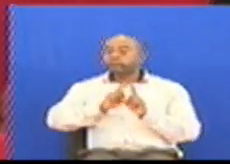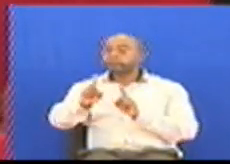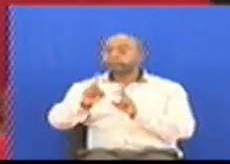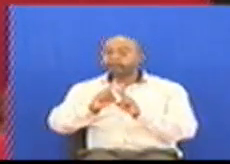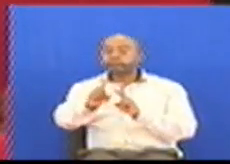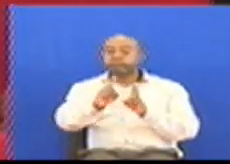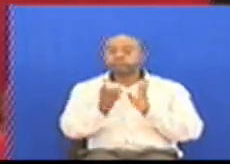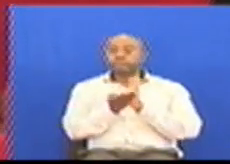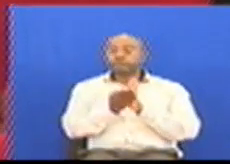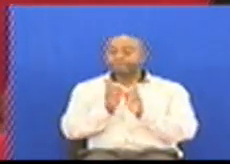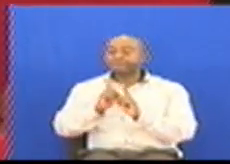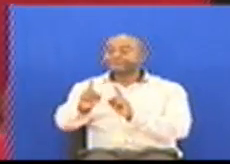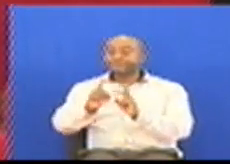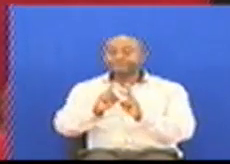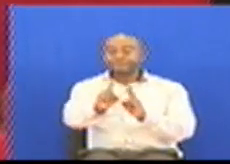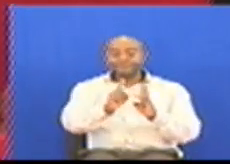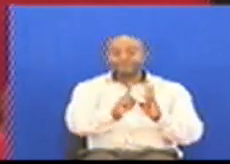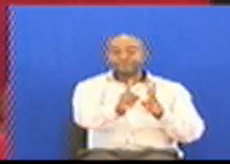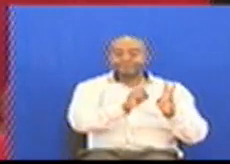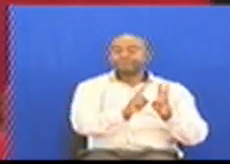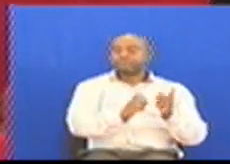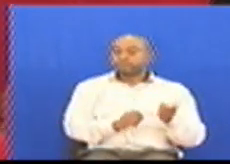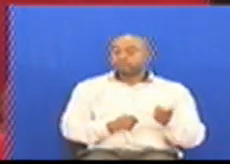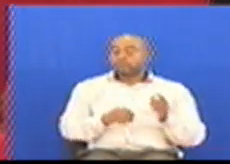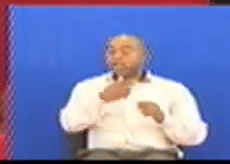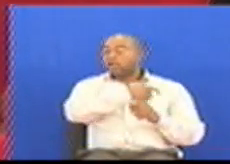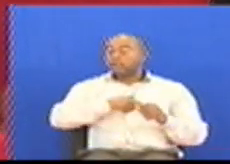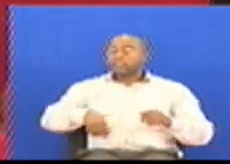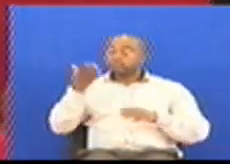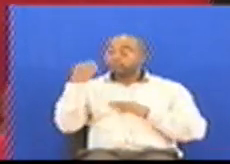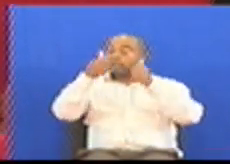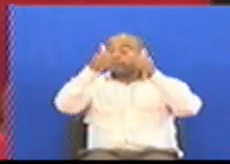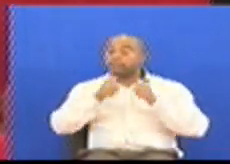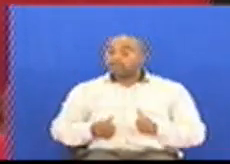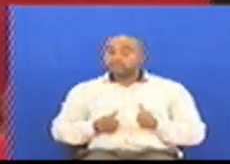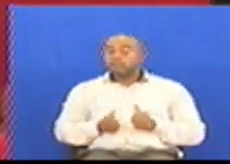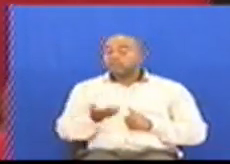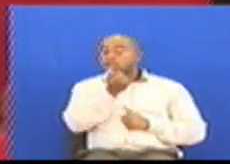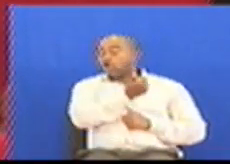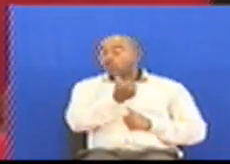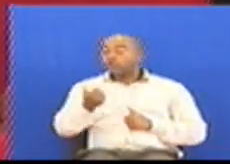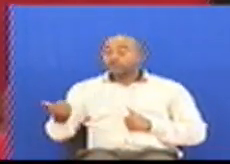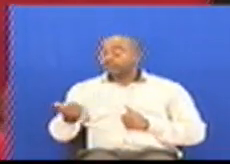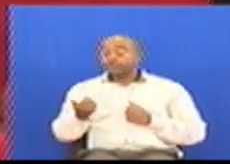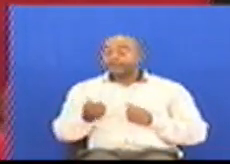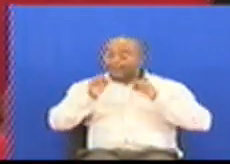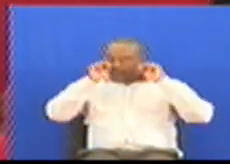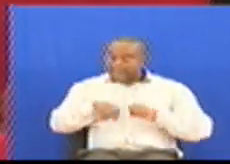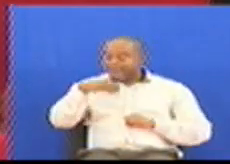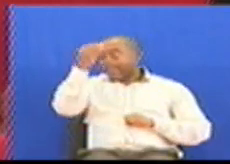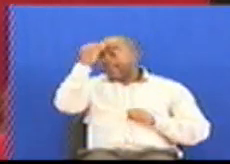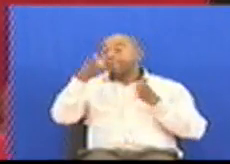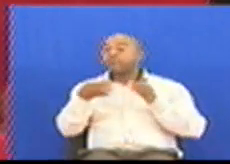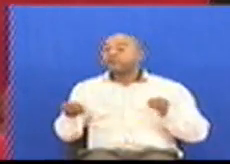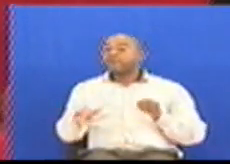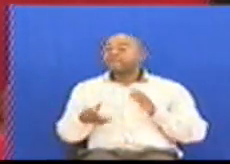kwa sababu tangu rais wetu aliposema watoto watapatiwa elimu bure, hata wale ambao walikuwa hawana uwezo wa